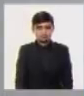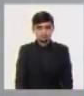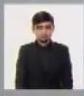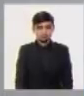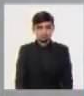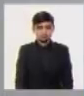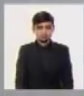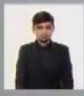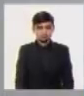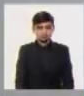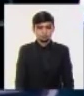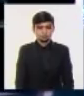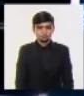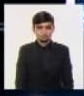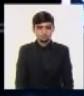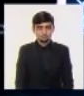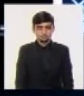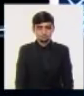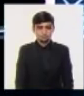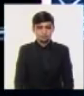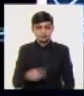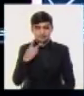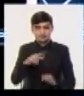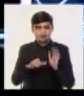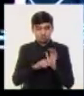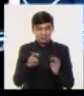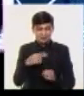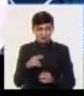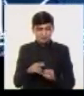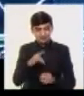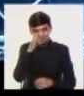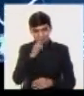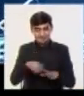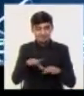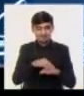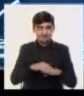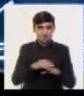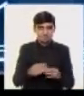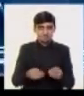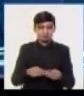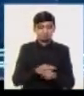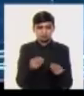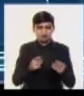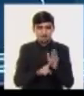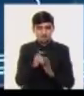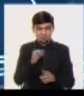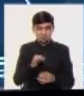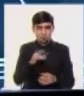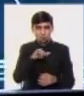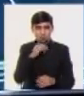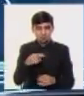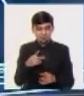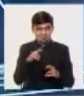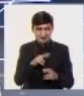Информбюро Нур-Султан. С 26 декабря казахстанцам начнут выдавать открепительные удостоверения